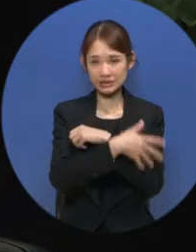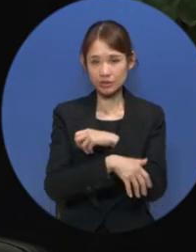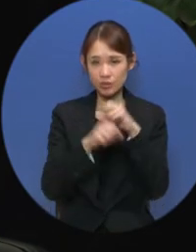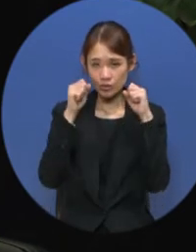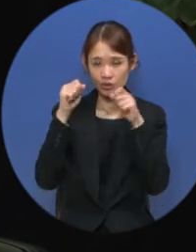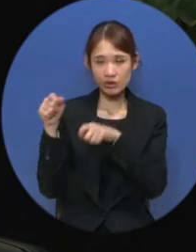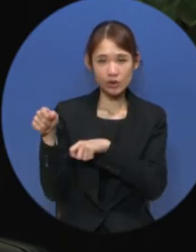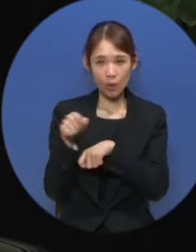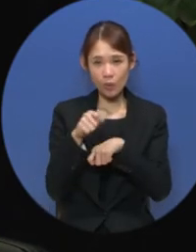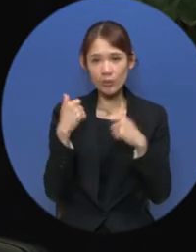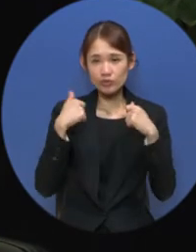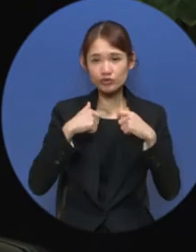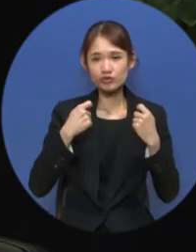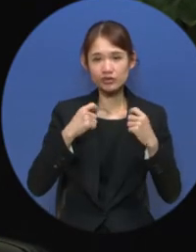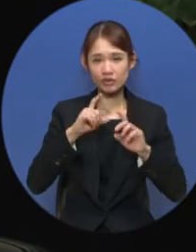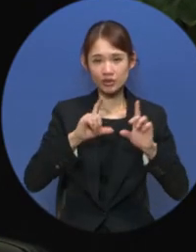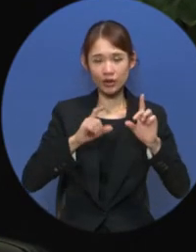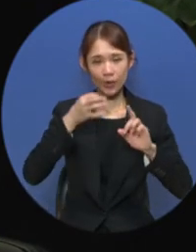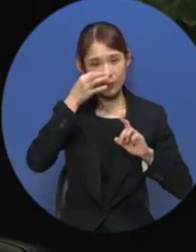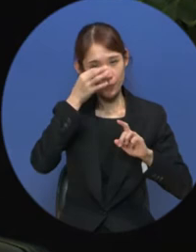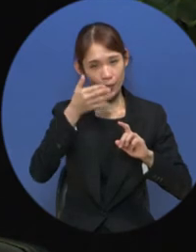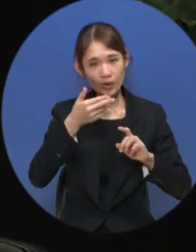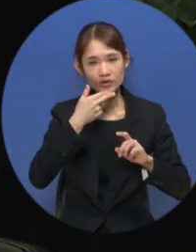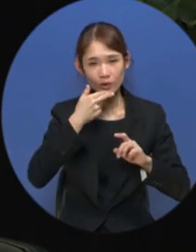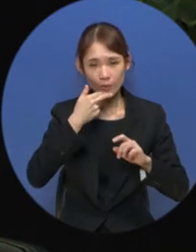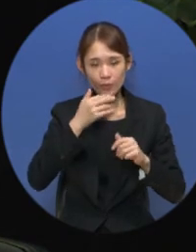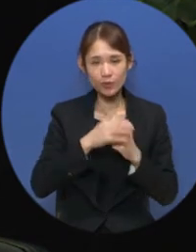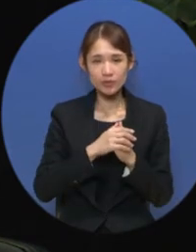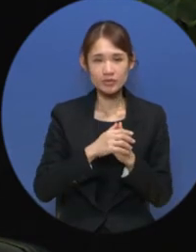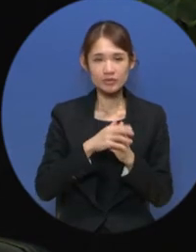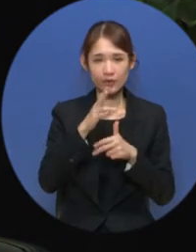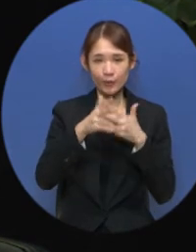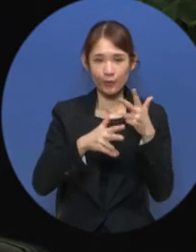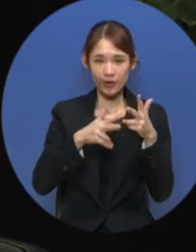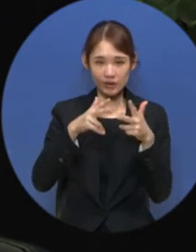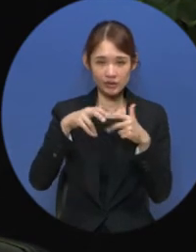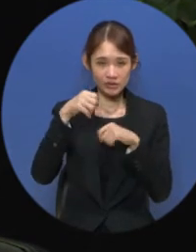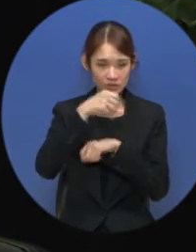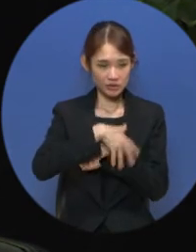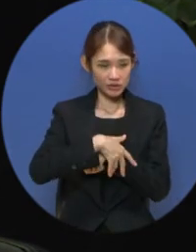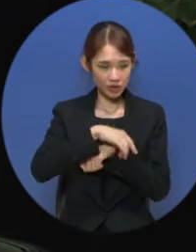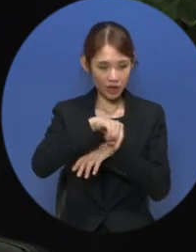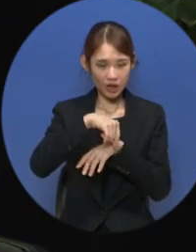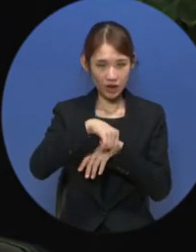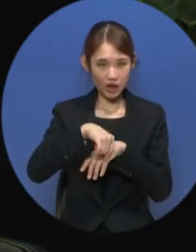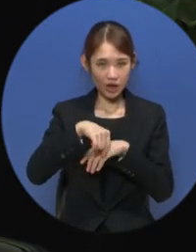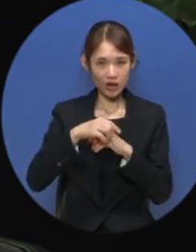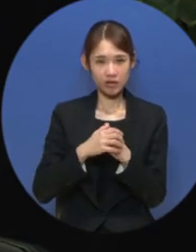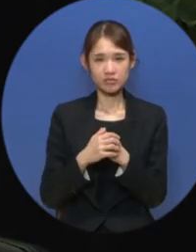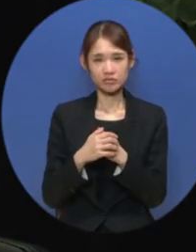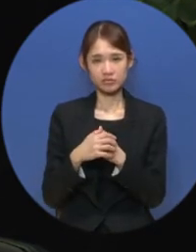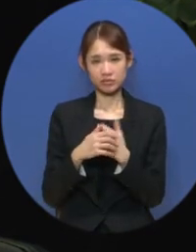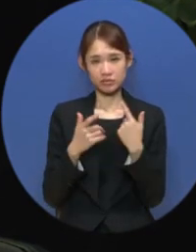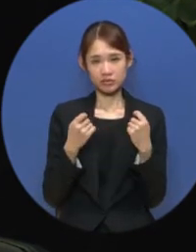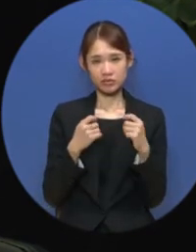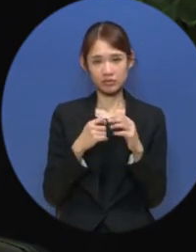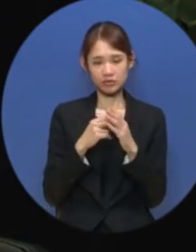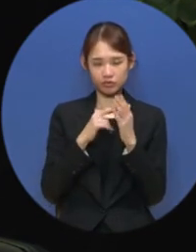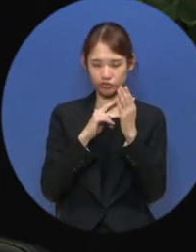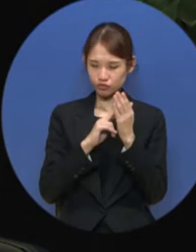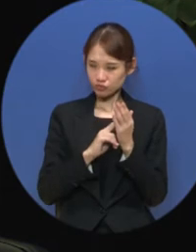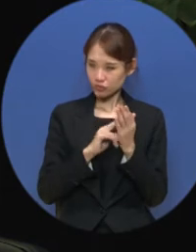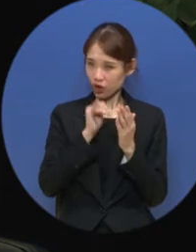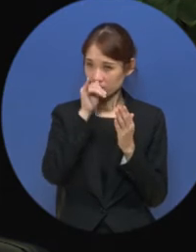골프 의류처럼 그렇게 막 드러나지 않으면서 네. 그러니까 비즈니스 캐주얼 원 그 의류의 원단 안에 그런 부분들이 숨어